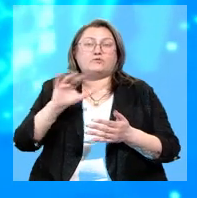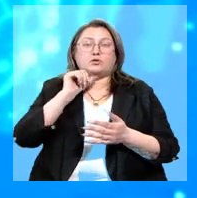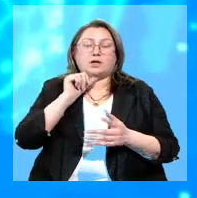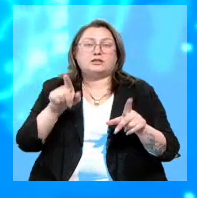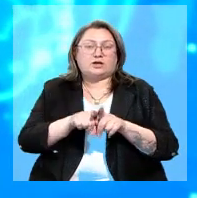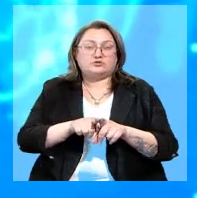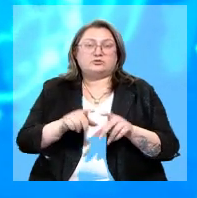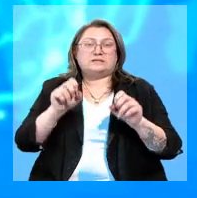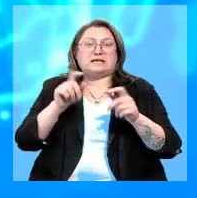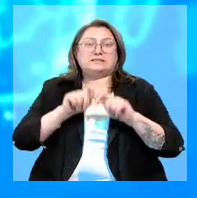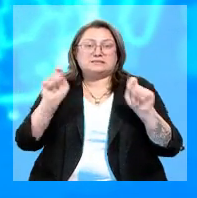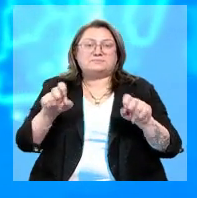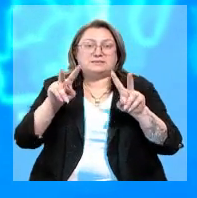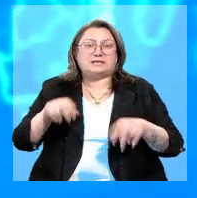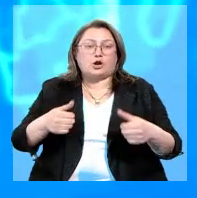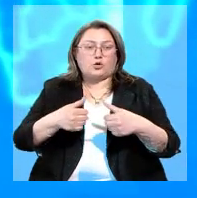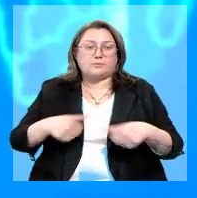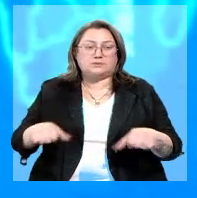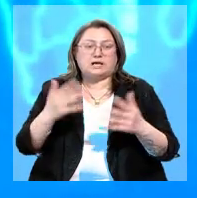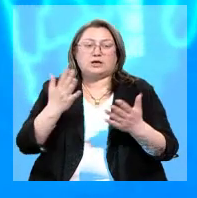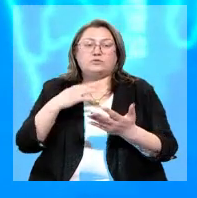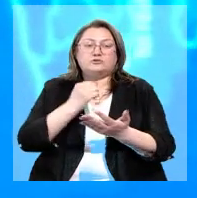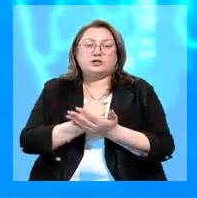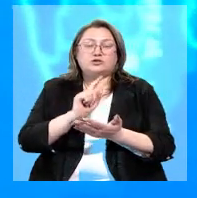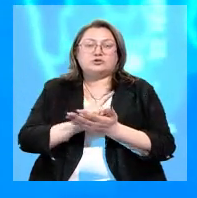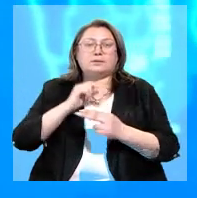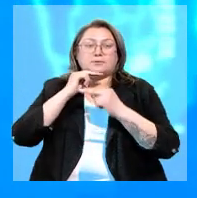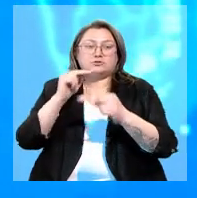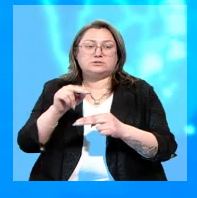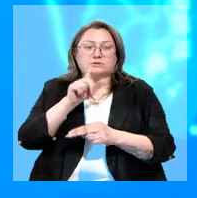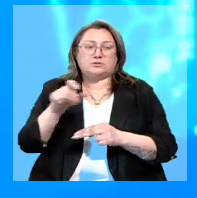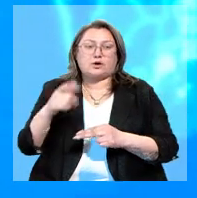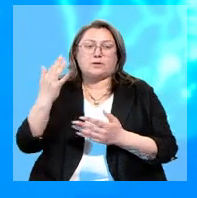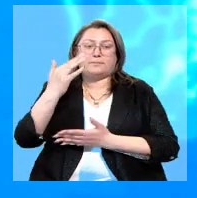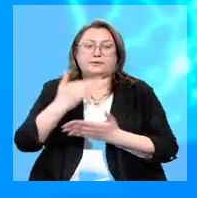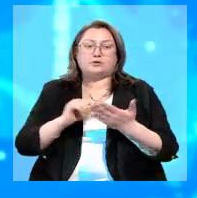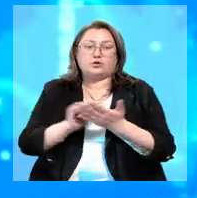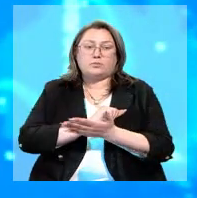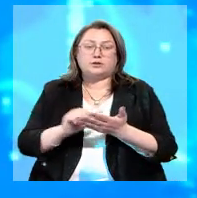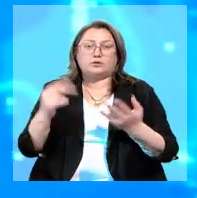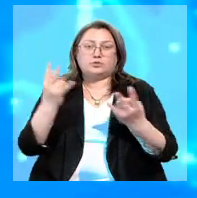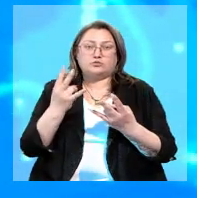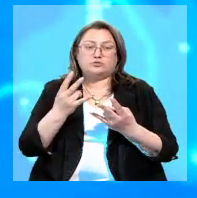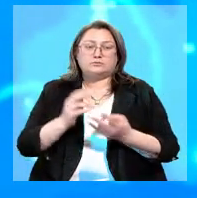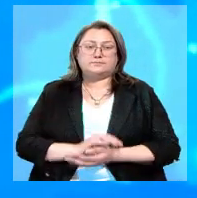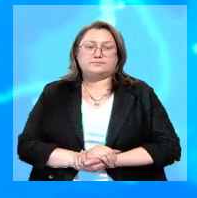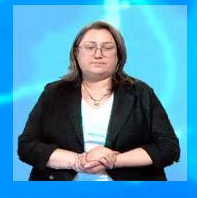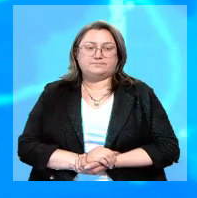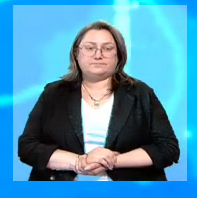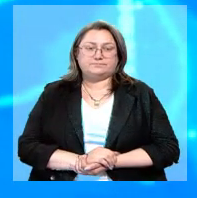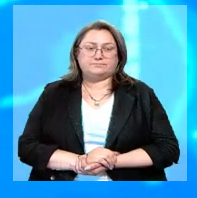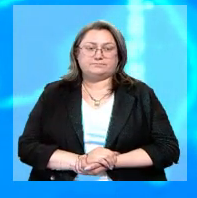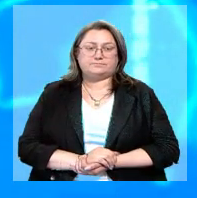қаласында да арнайы комиссия құрылып жұмысын бастық бетті. Азыматтар қай мекемелерге жүгін өлері керек. Қандай құжаттар тіз